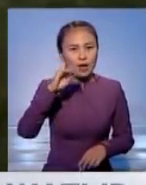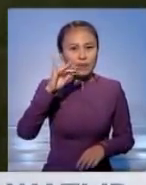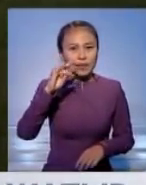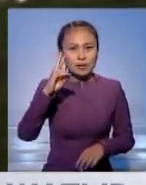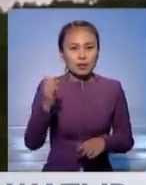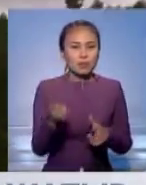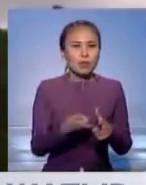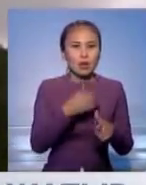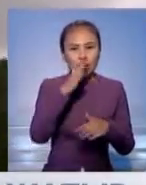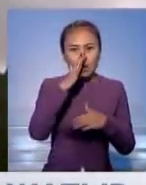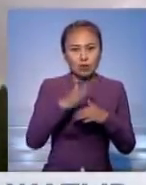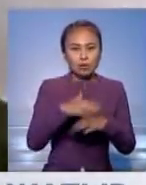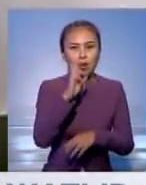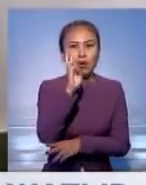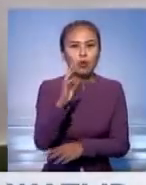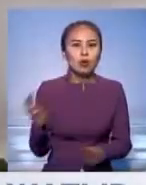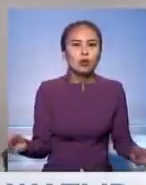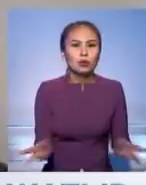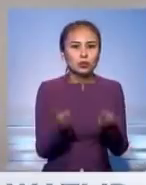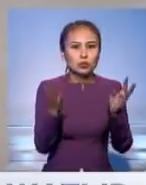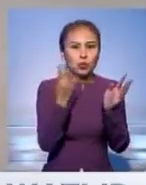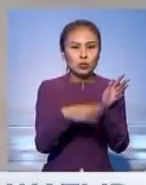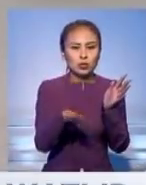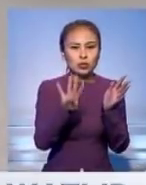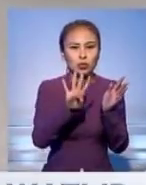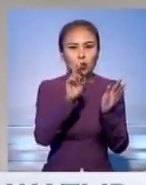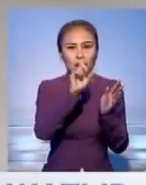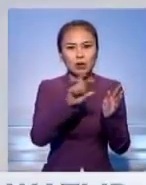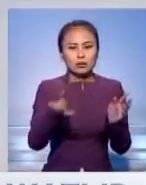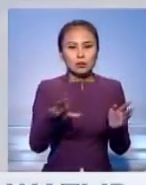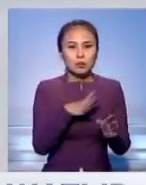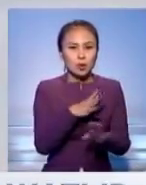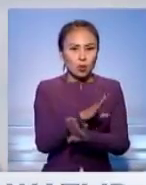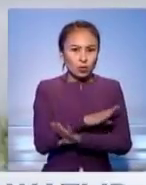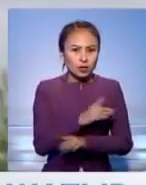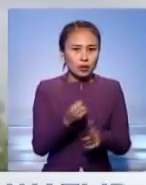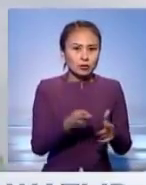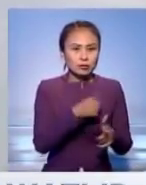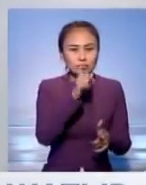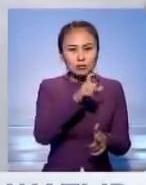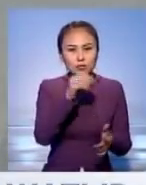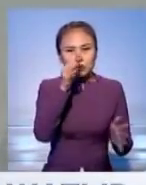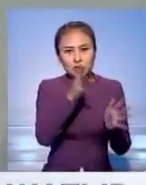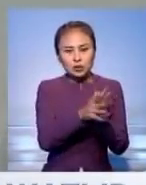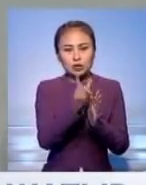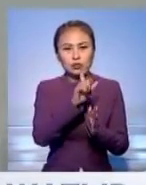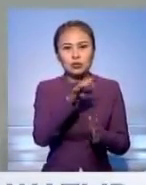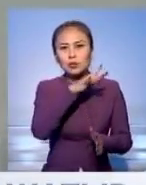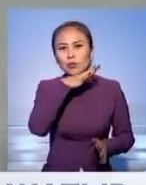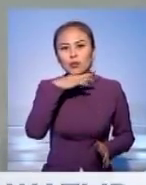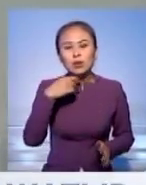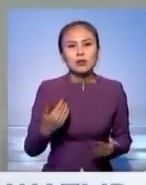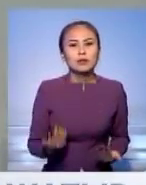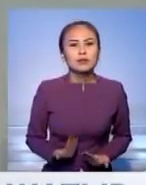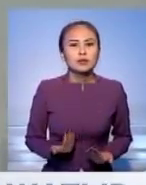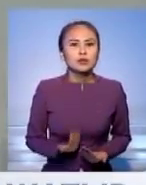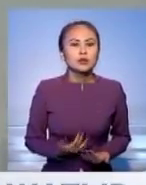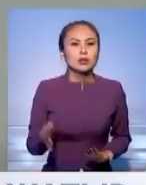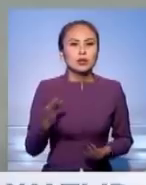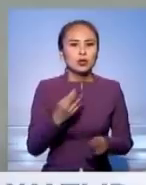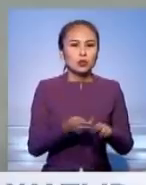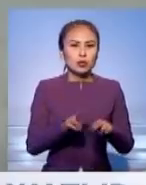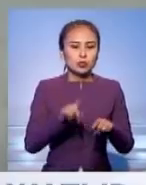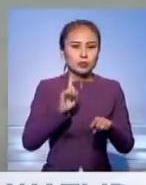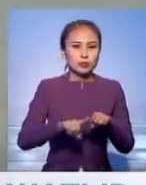таяу маңдағы орман өртеніп 94 адам опат болған еді. Кей болжам бойынша адам шығынының көп болуына биліктің апат аймағынан